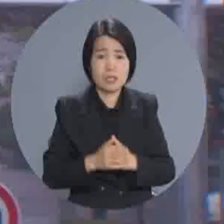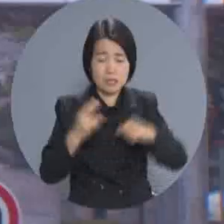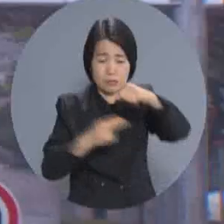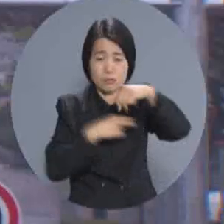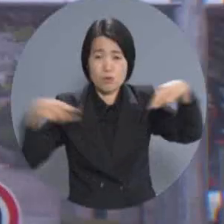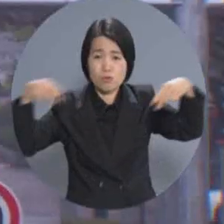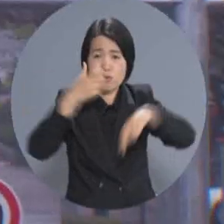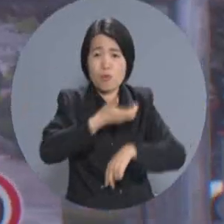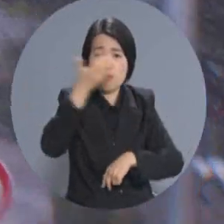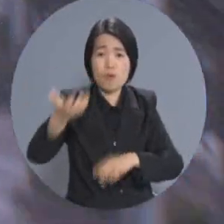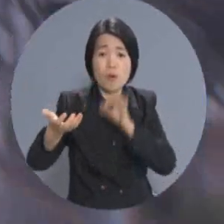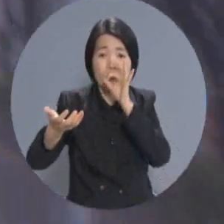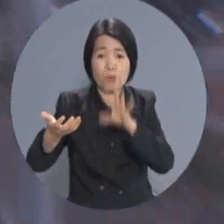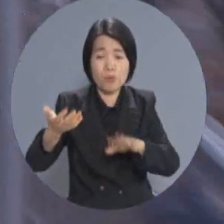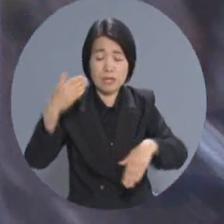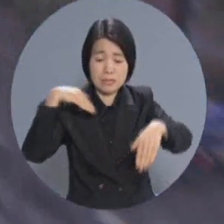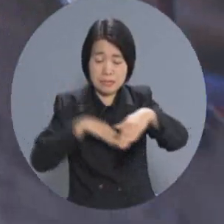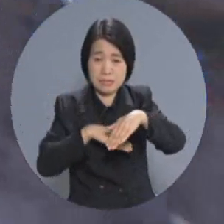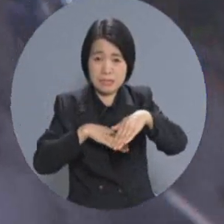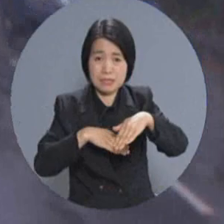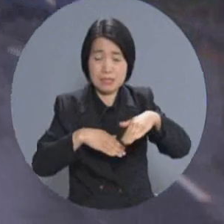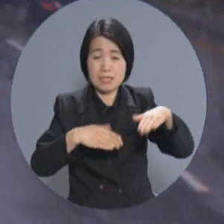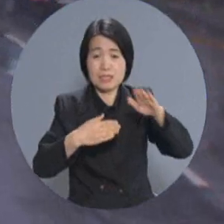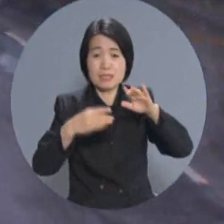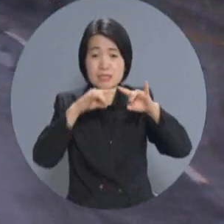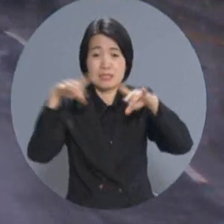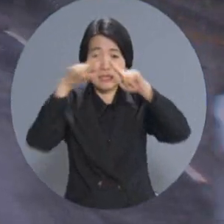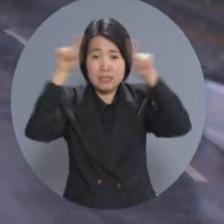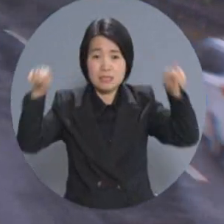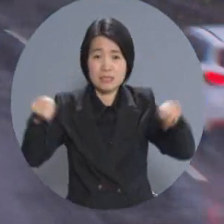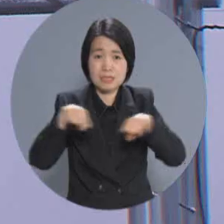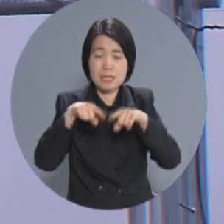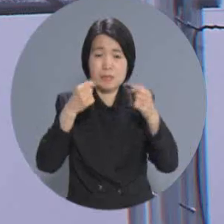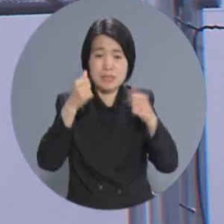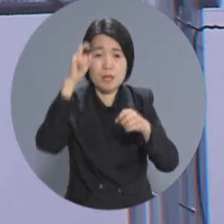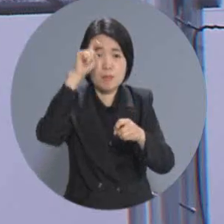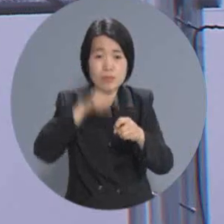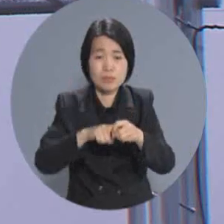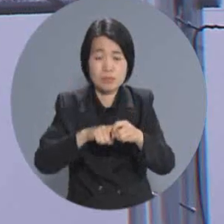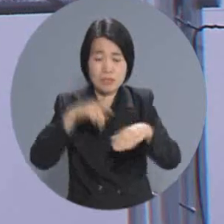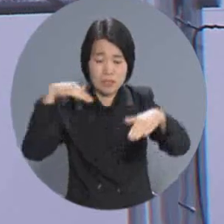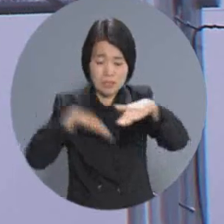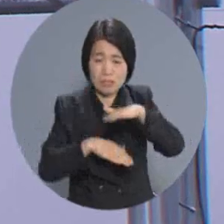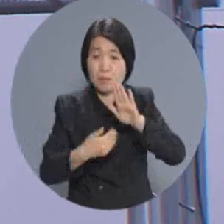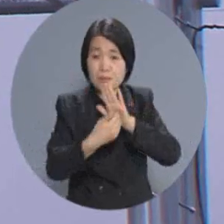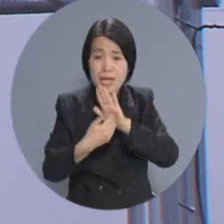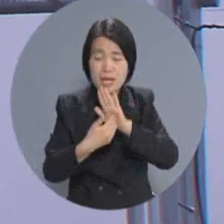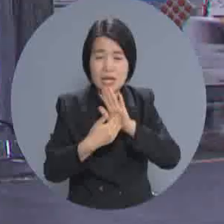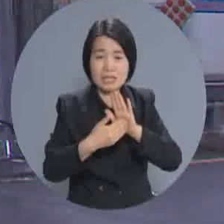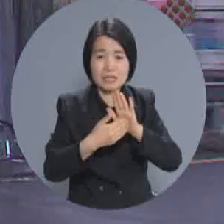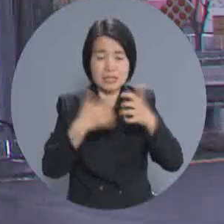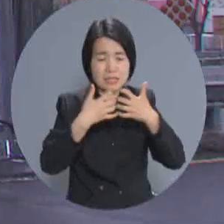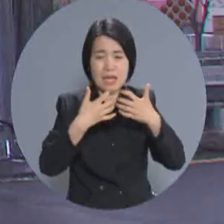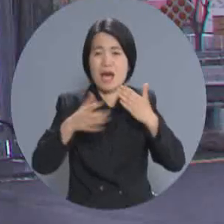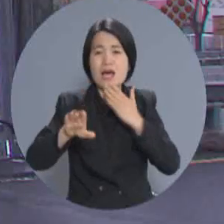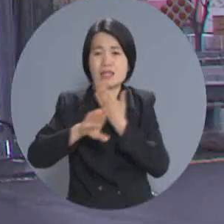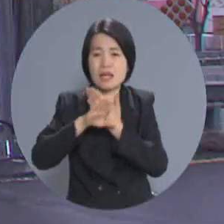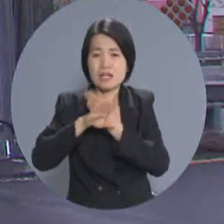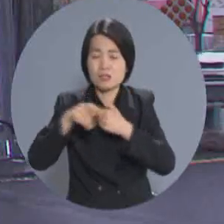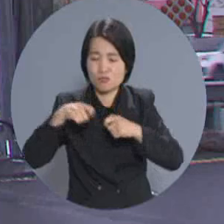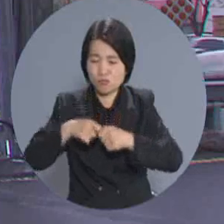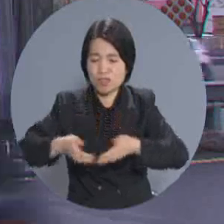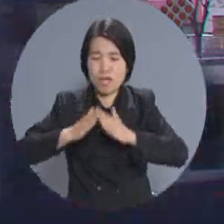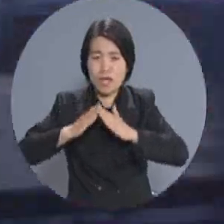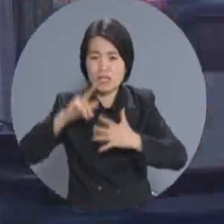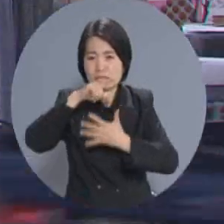없잖아요. 지하차도 진입 차단 시설은 비슷한 목적을 갖는 터널 진입 차단 시설과 달리 구체적인 설치